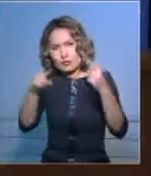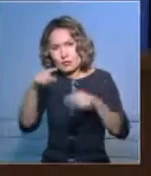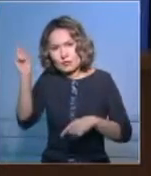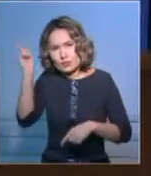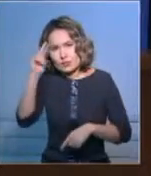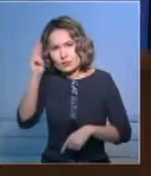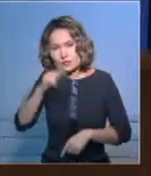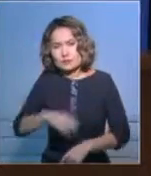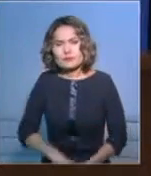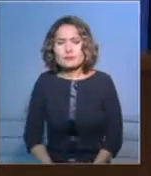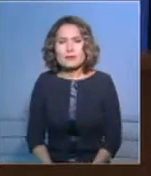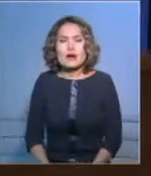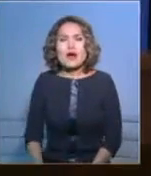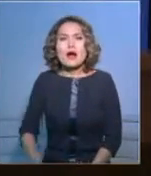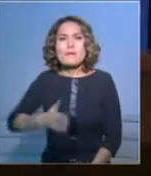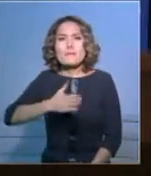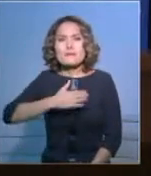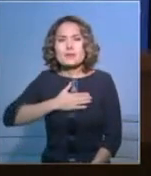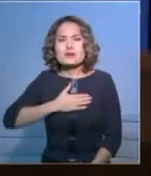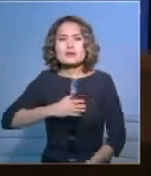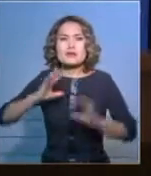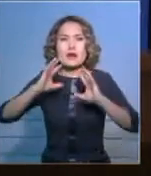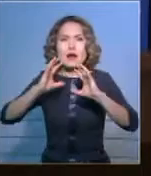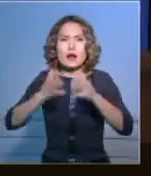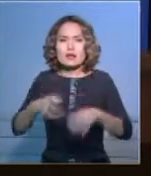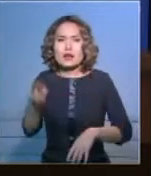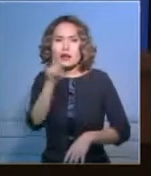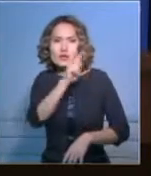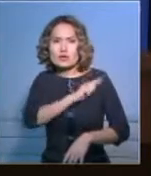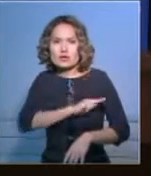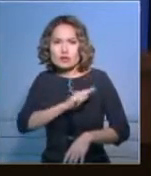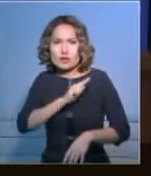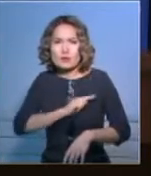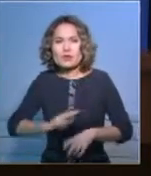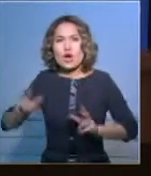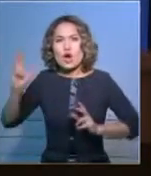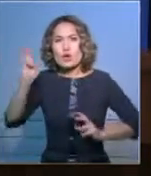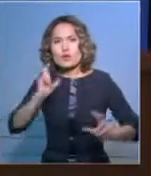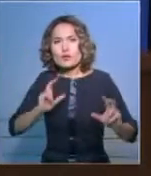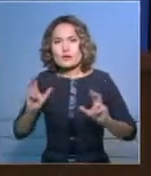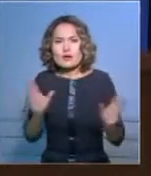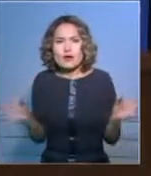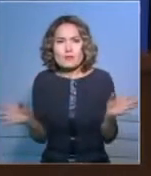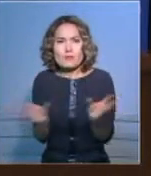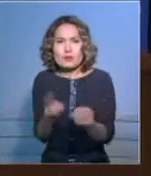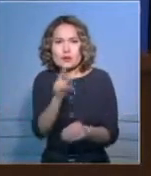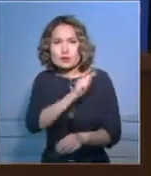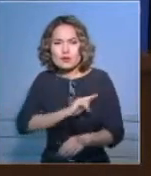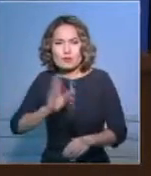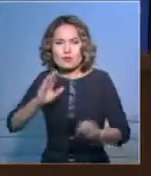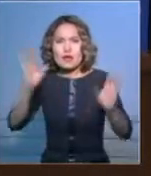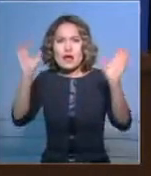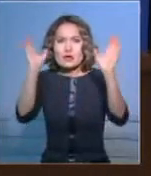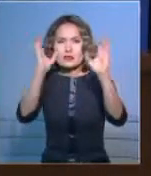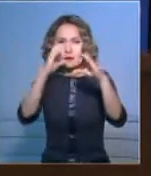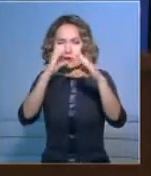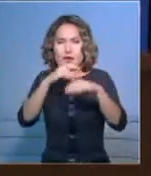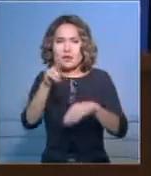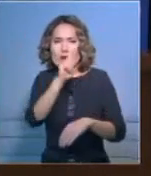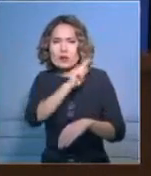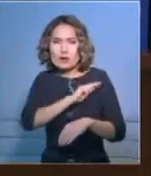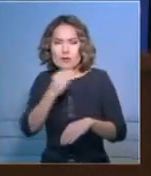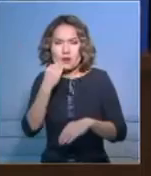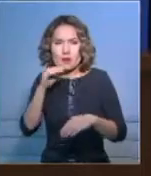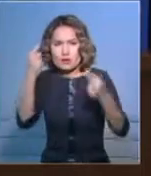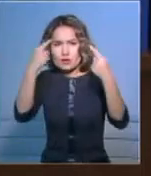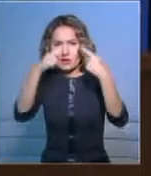Біздің алға қойған мақсатымыз халықаралық деңгейдегі зерттеу университеті атағын алу. Қазіргі уақытта зертханаларымыз заманауи құрылғылармен